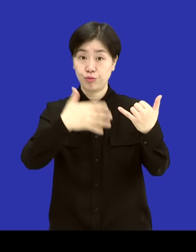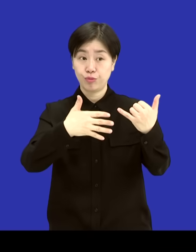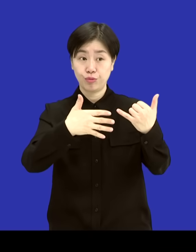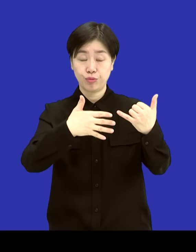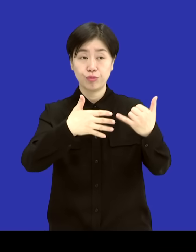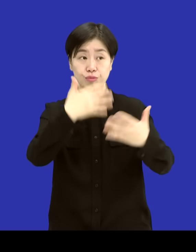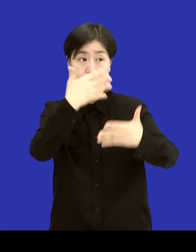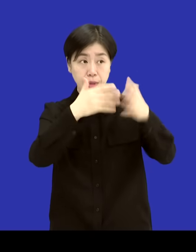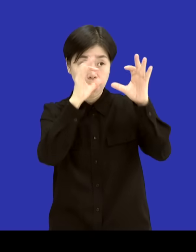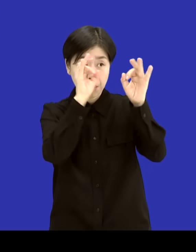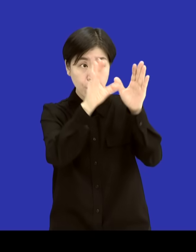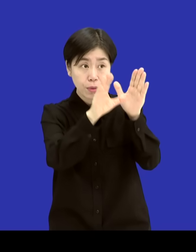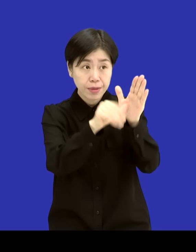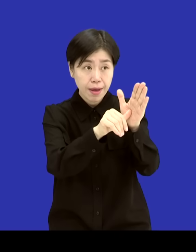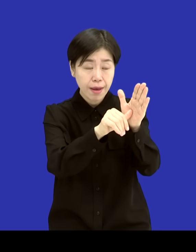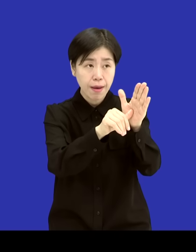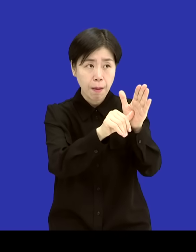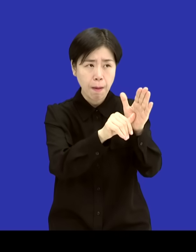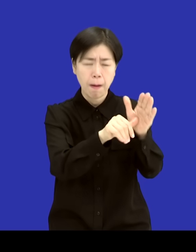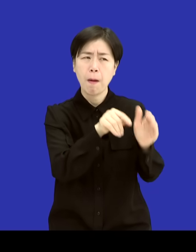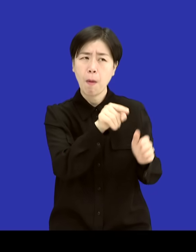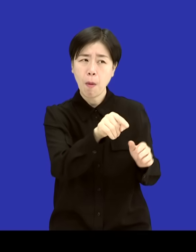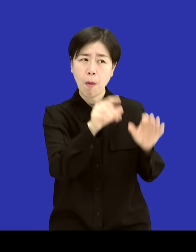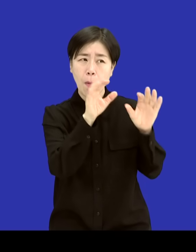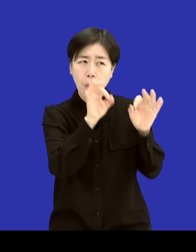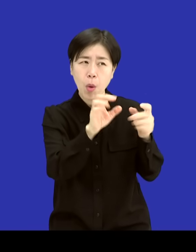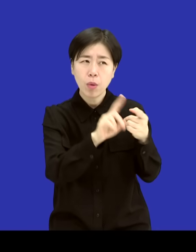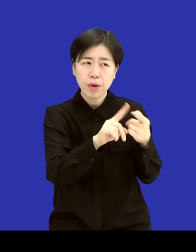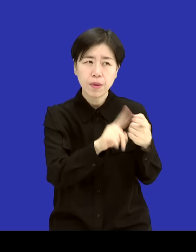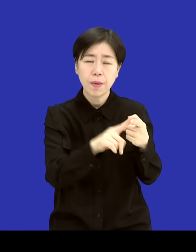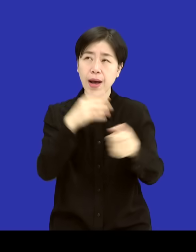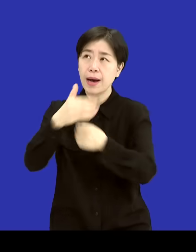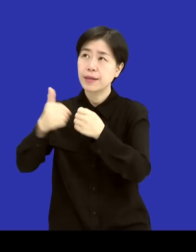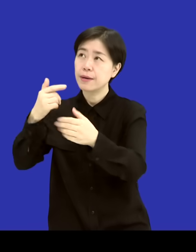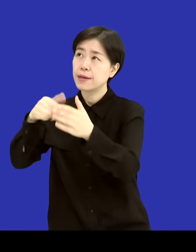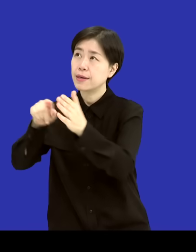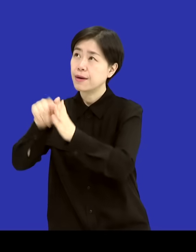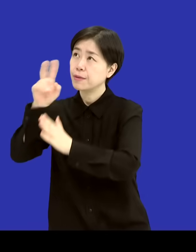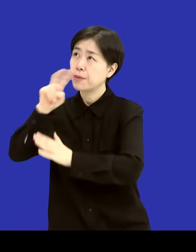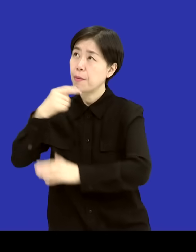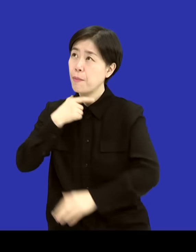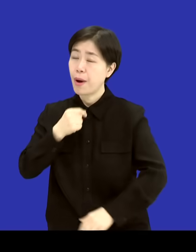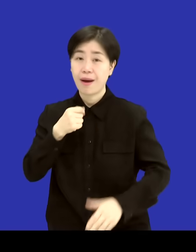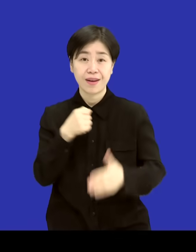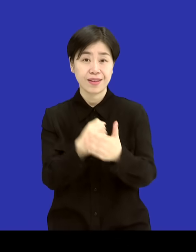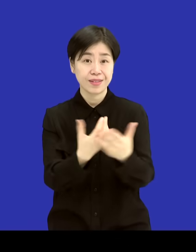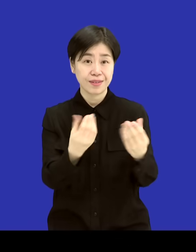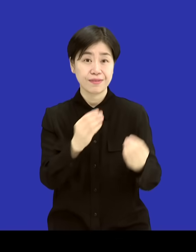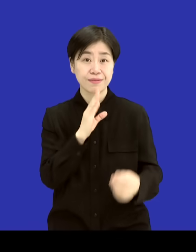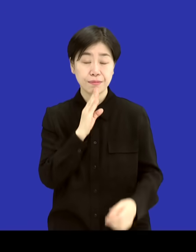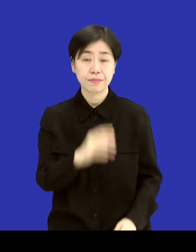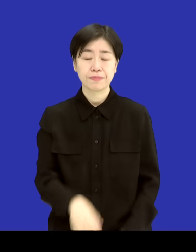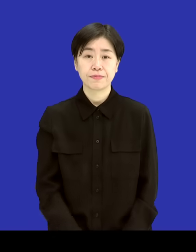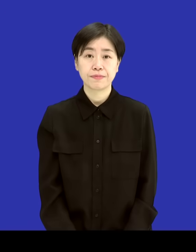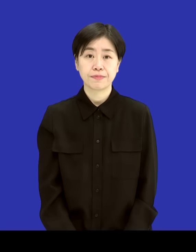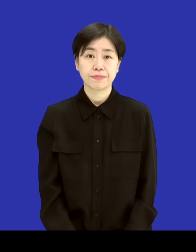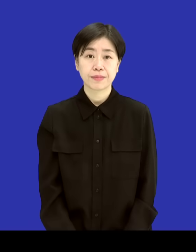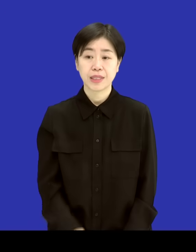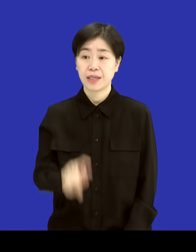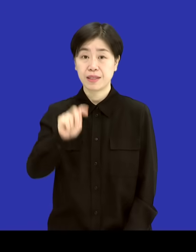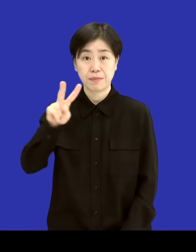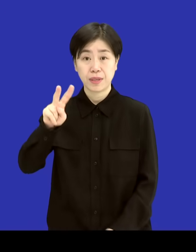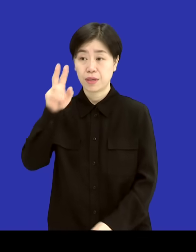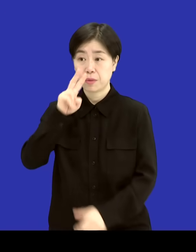보고 성악하는 걸 보면서 하나님을 전하는 성악가가 돼야겠다 이런 생각하셨잖아요. 네. 근데 이제 사실 팬텀 시간에 이런 데